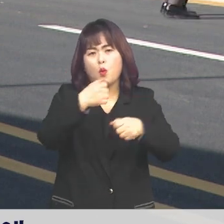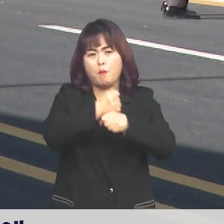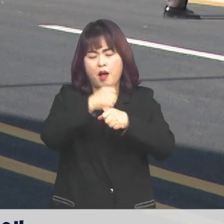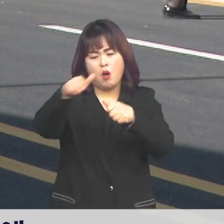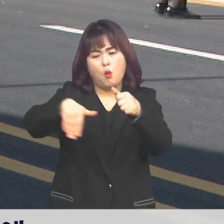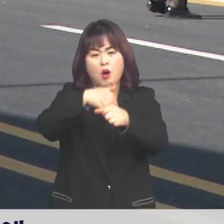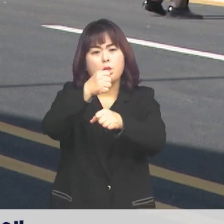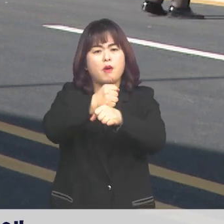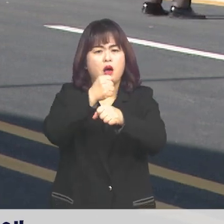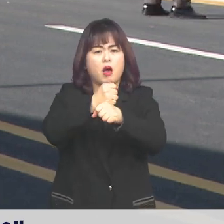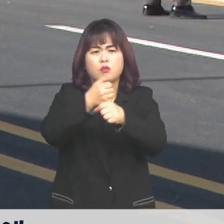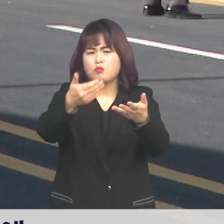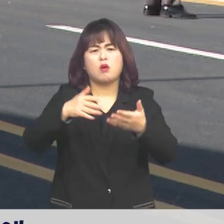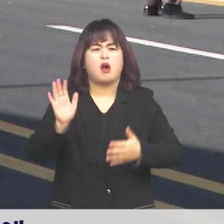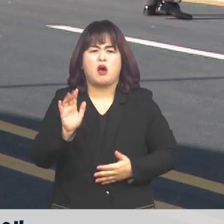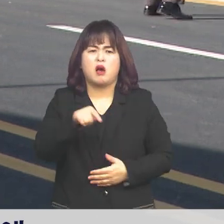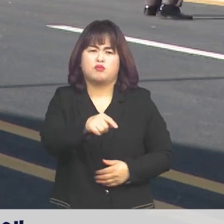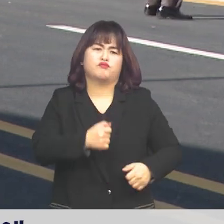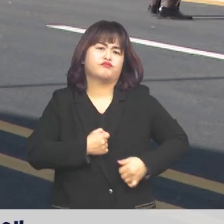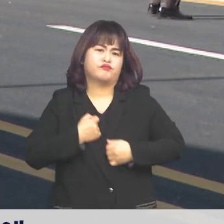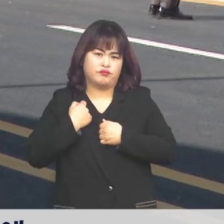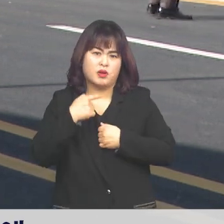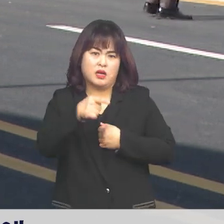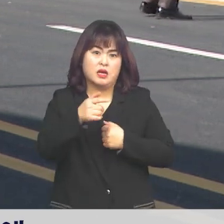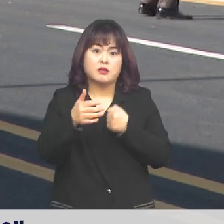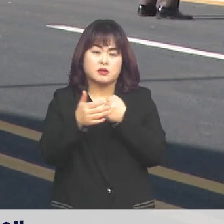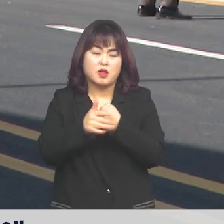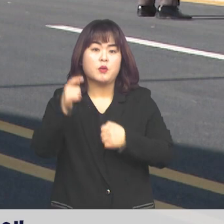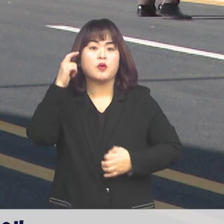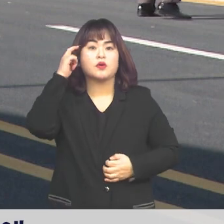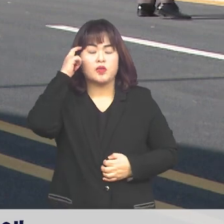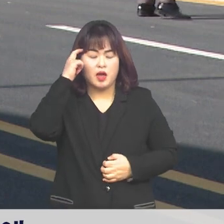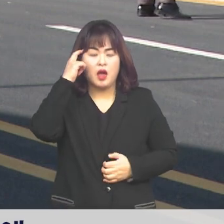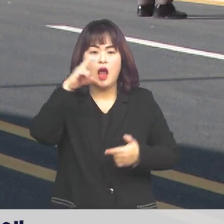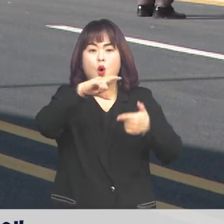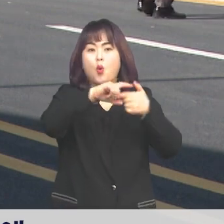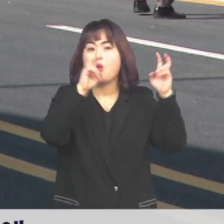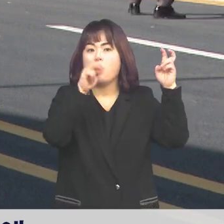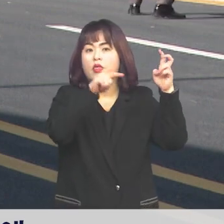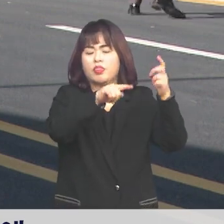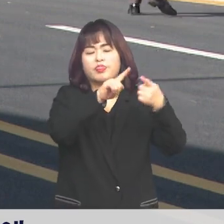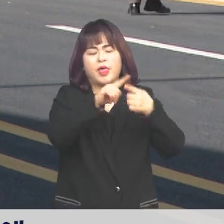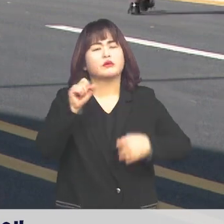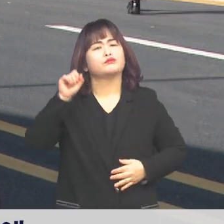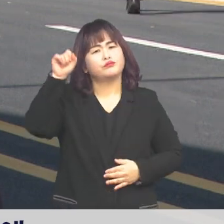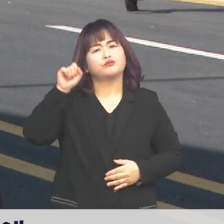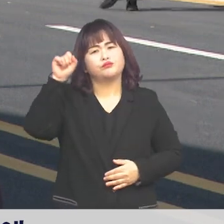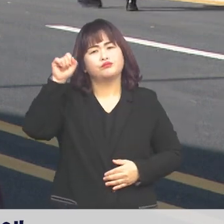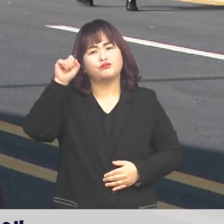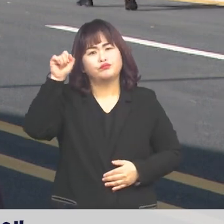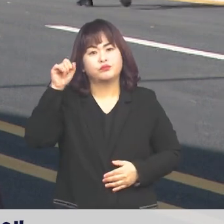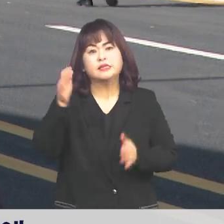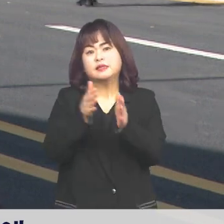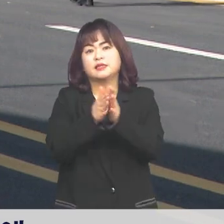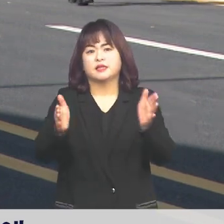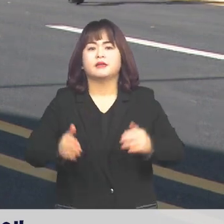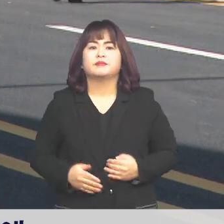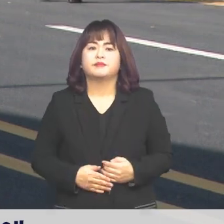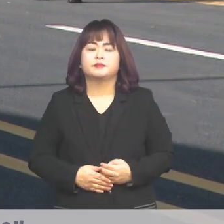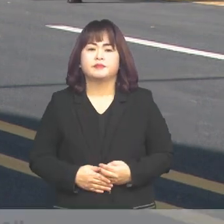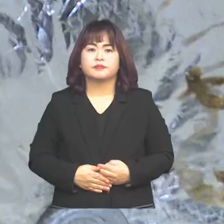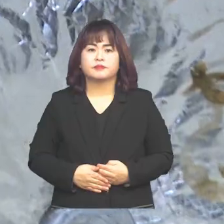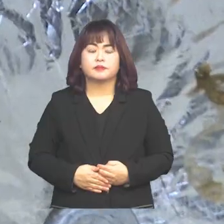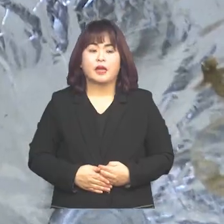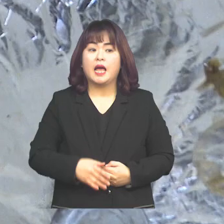조건, 여건을 안 만들어줬기 때문에 저희가 경남 기업을 상대로 집회를 주최하게